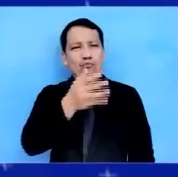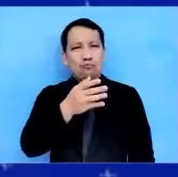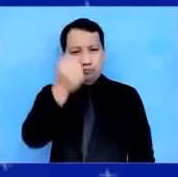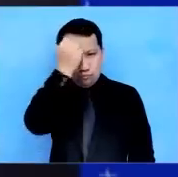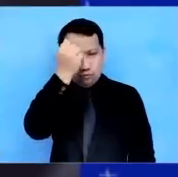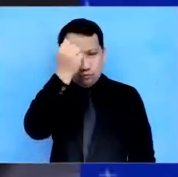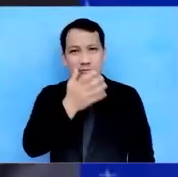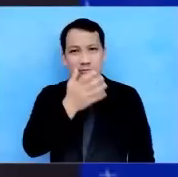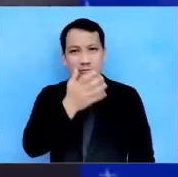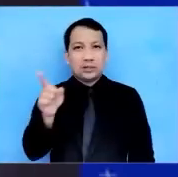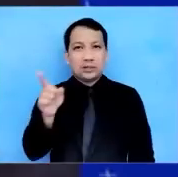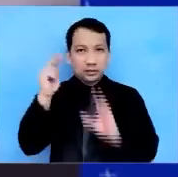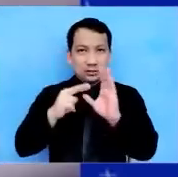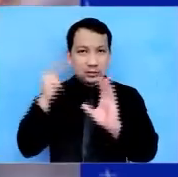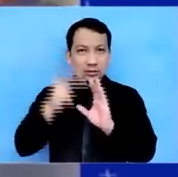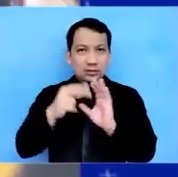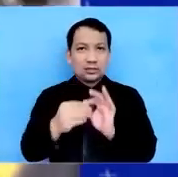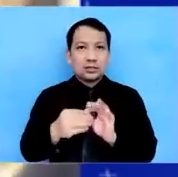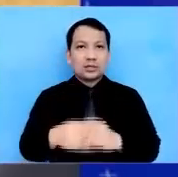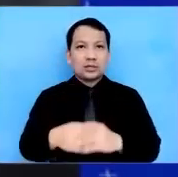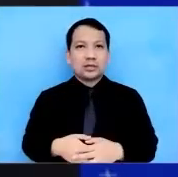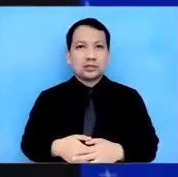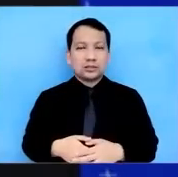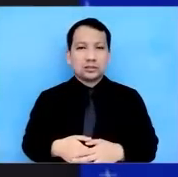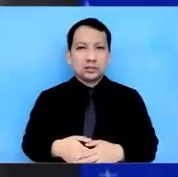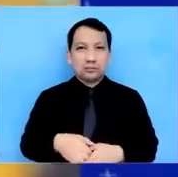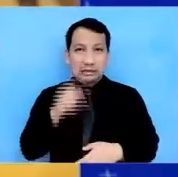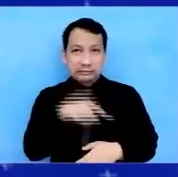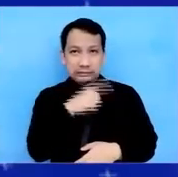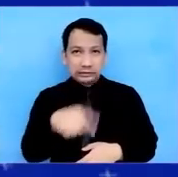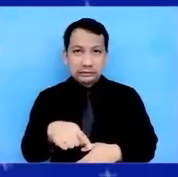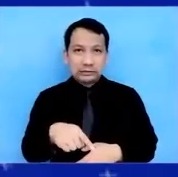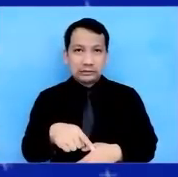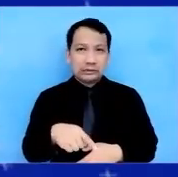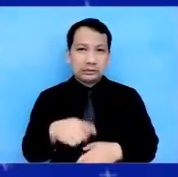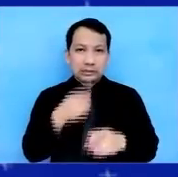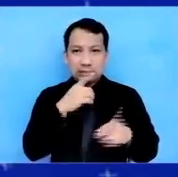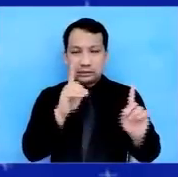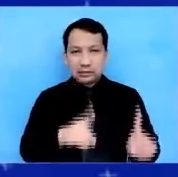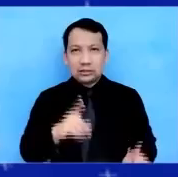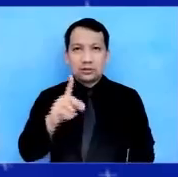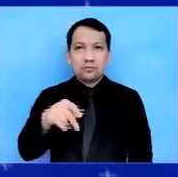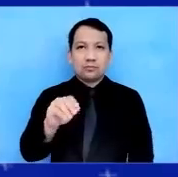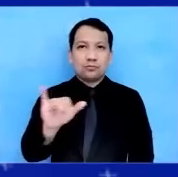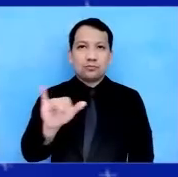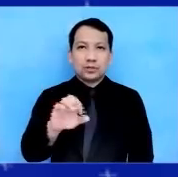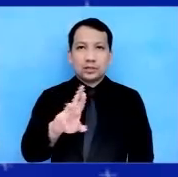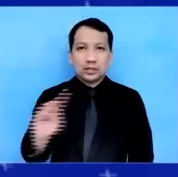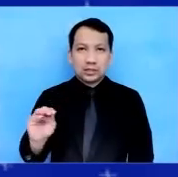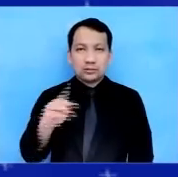Isa lang ang cellphone video na yan sa mga umano'y below the belt na trash talk na natanggap ni TNT Big Man Poy Eram sa PBA